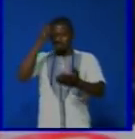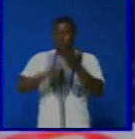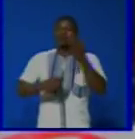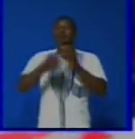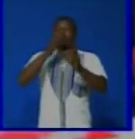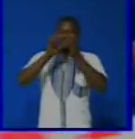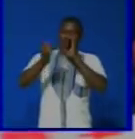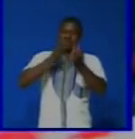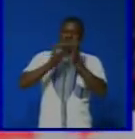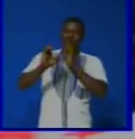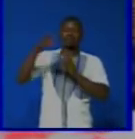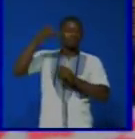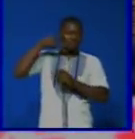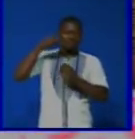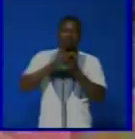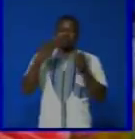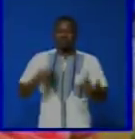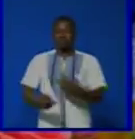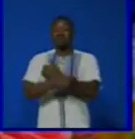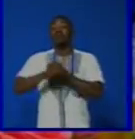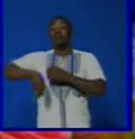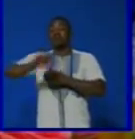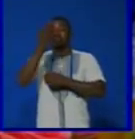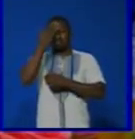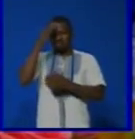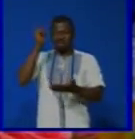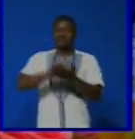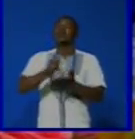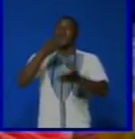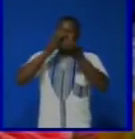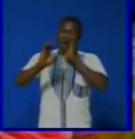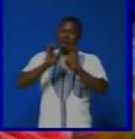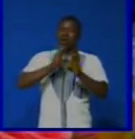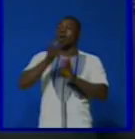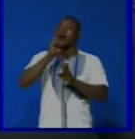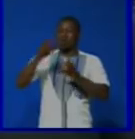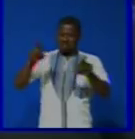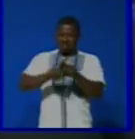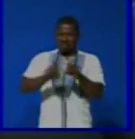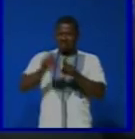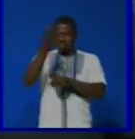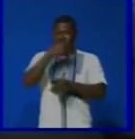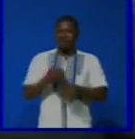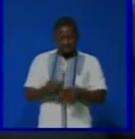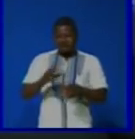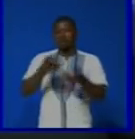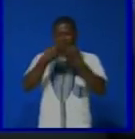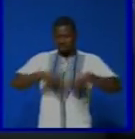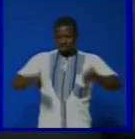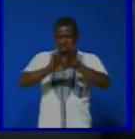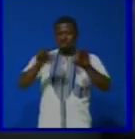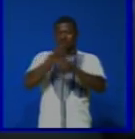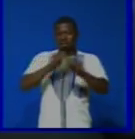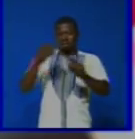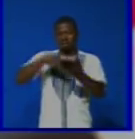électroniques. Parce qu'aujourd'hui, vous le savez que ces communications sont considérées comme un droit fondamental et donc il est essentiel, il